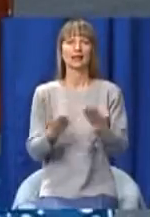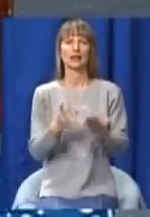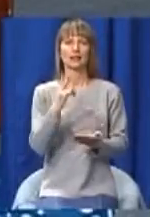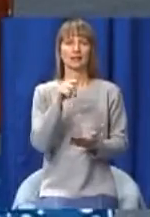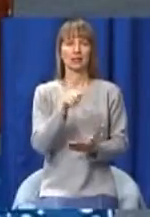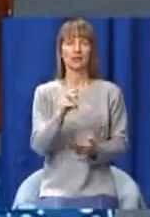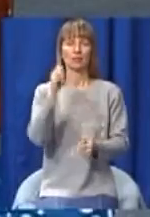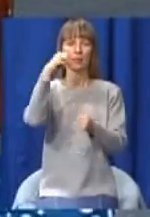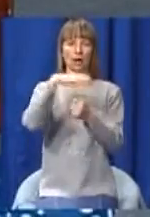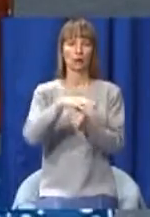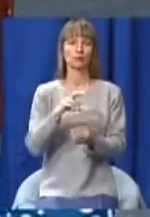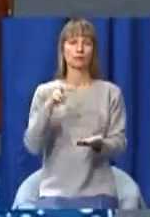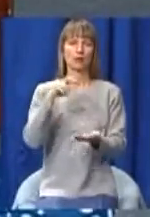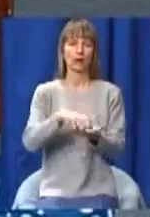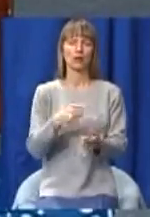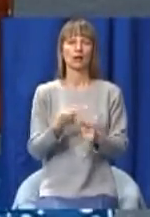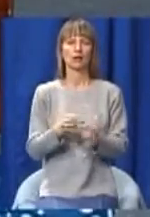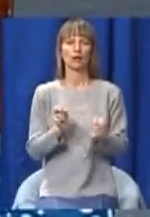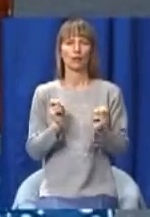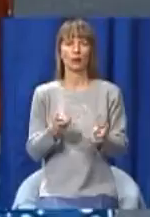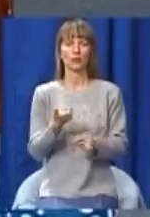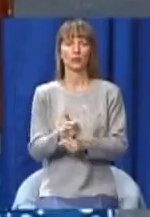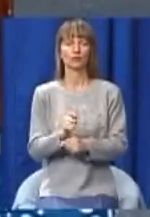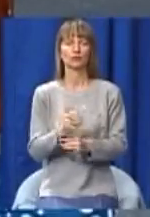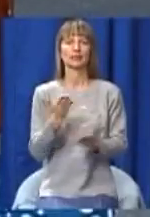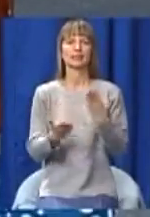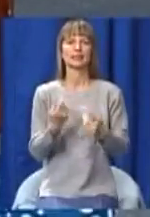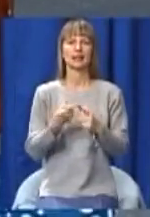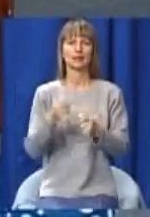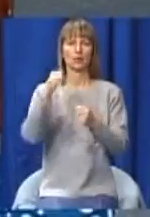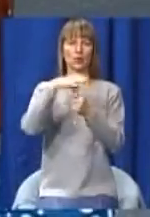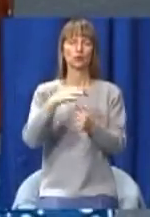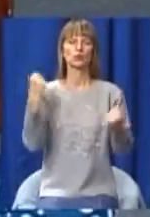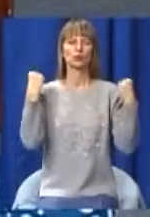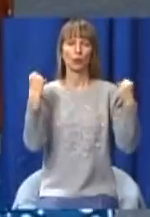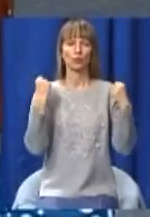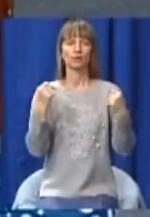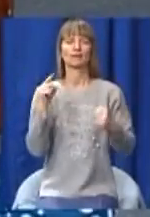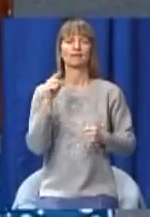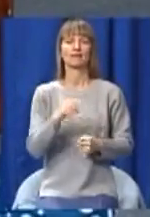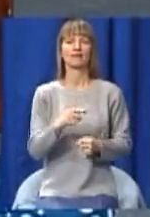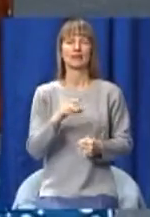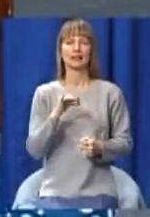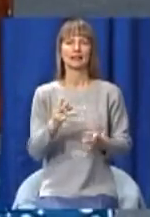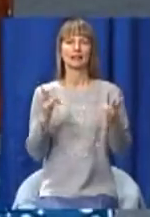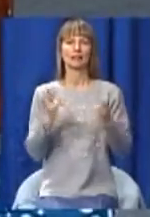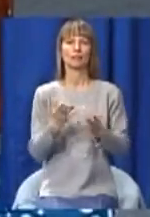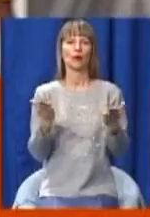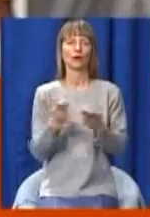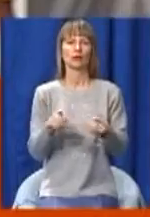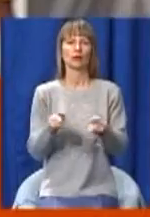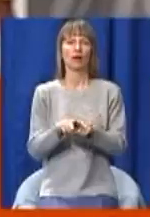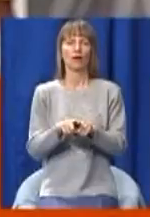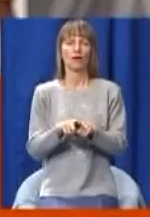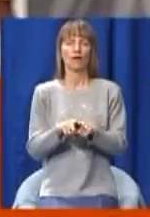парашуті стрибаєш, і взагалі це дуже страшно. Якщо це парашутний спорт, він і власне і требує якогось такого